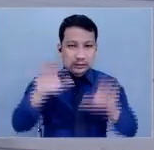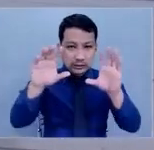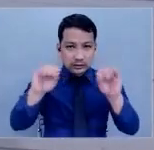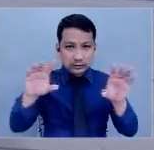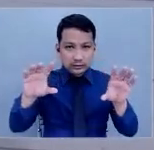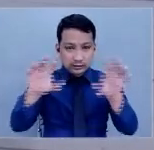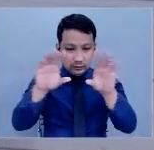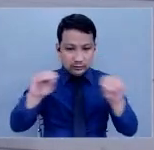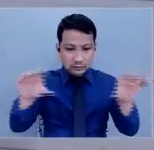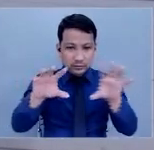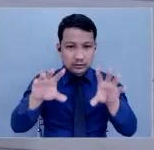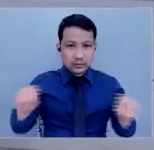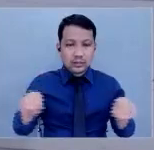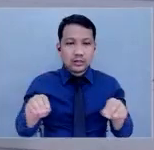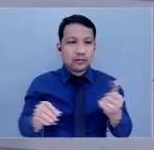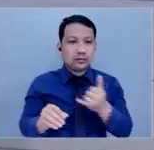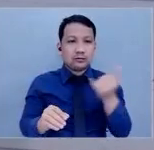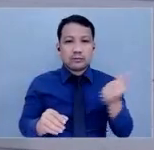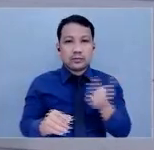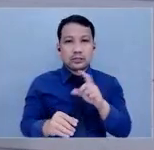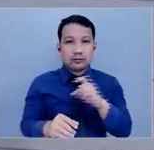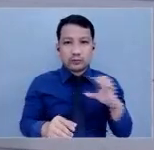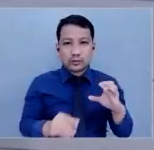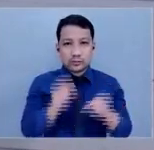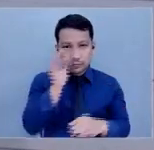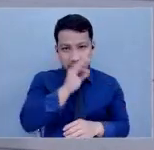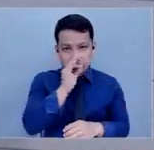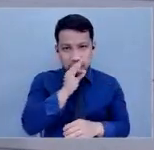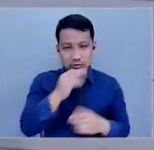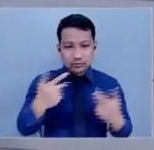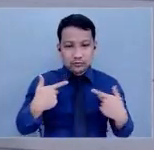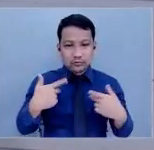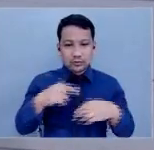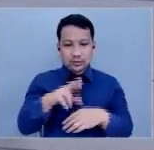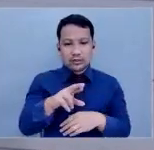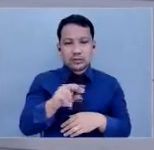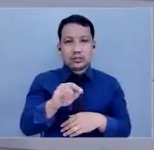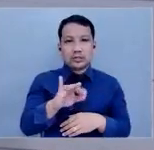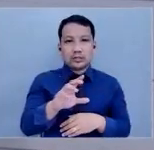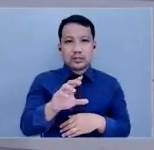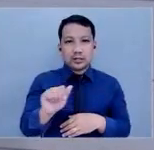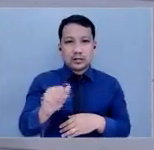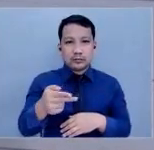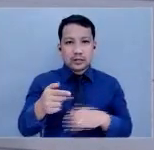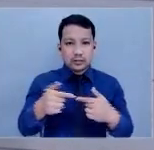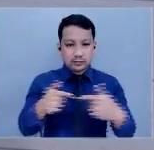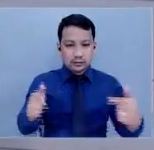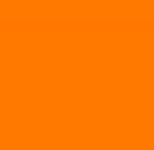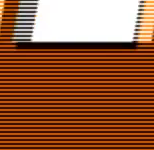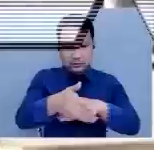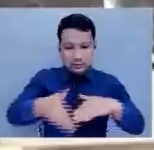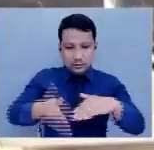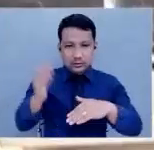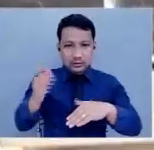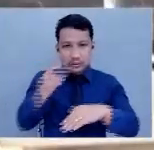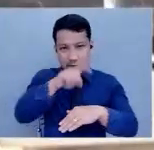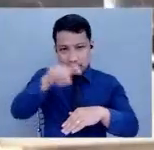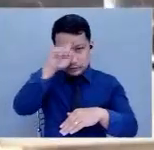sa Rafah crossing na border ng Egypt at Israel. Nasa frontline na balitang yan, si Camille Samonte.